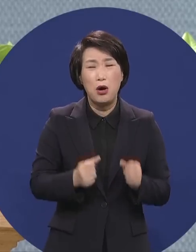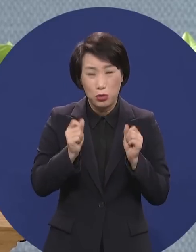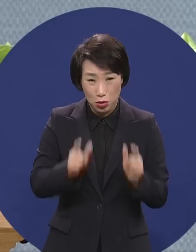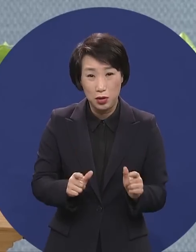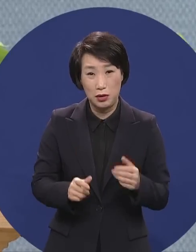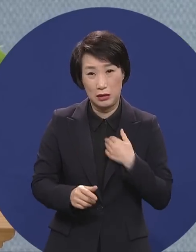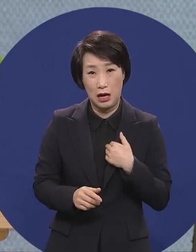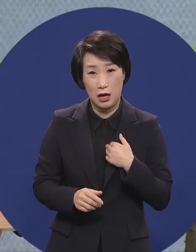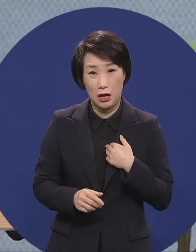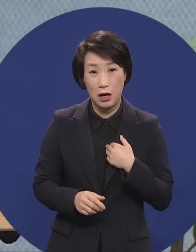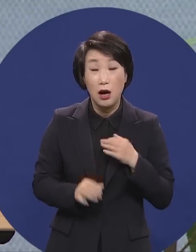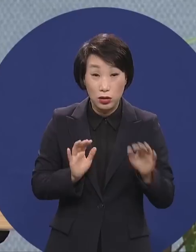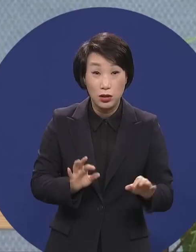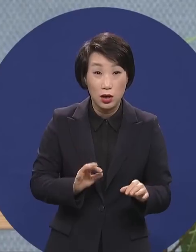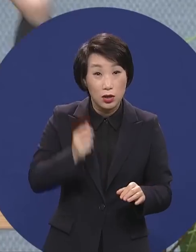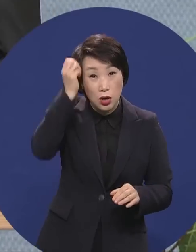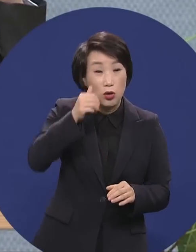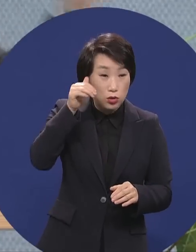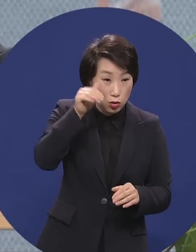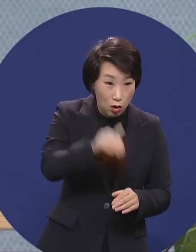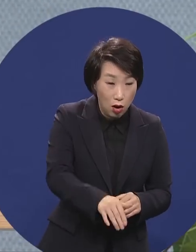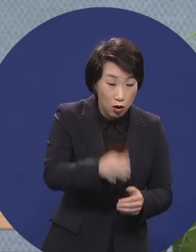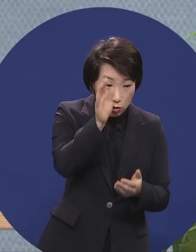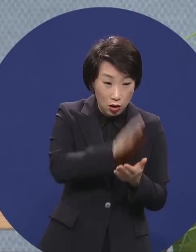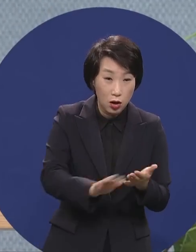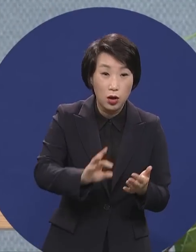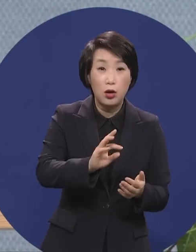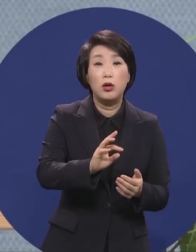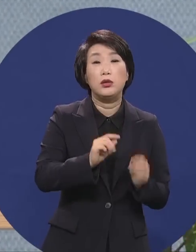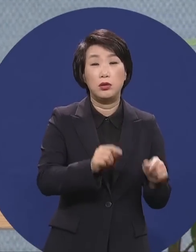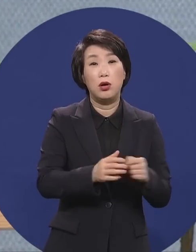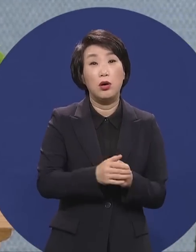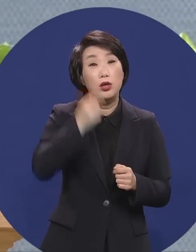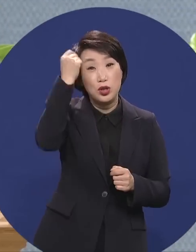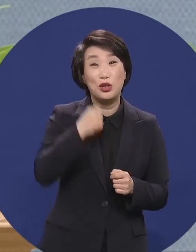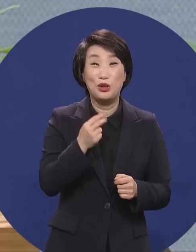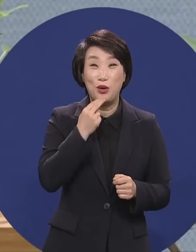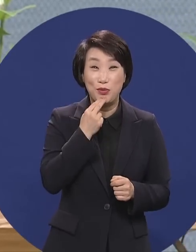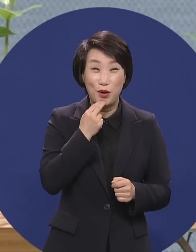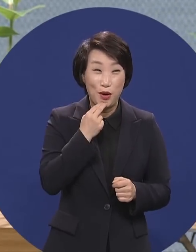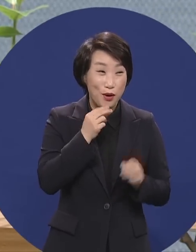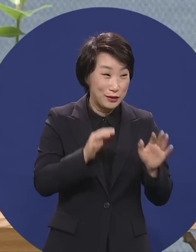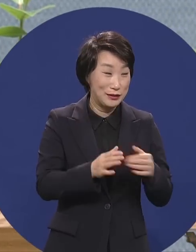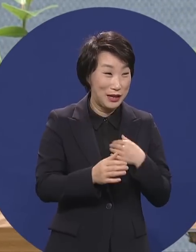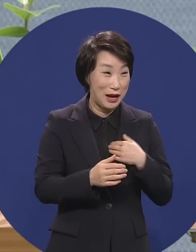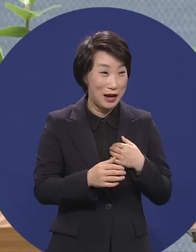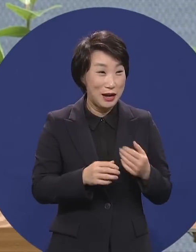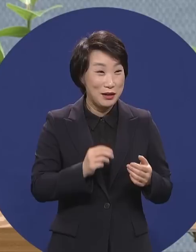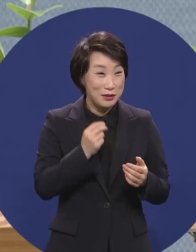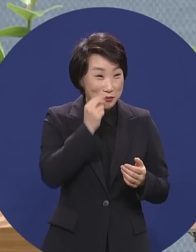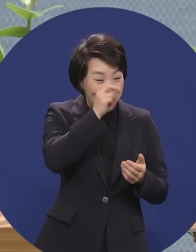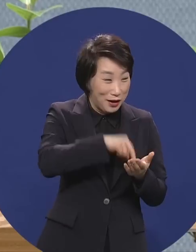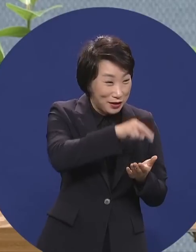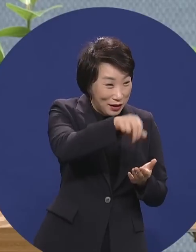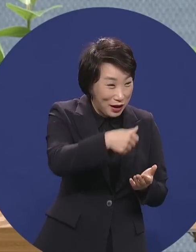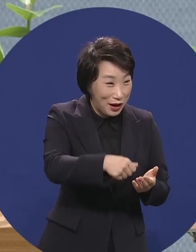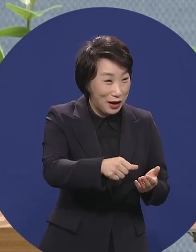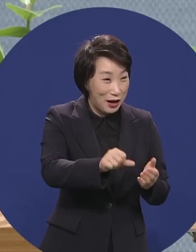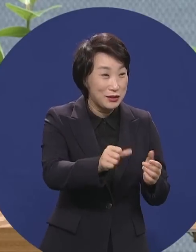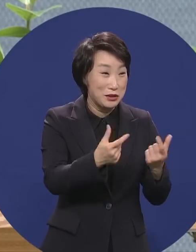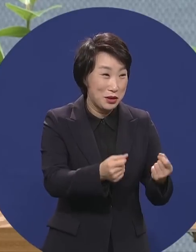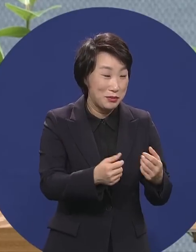기회인데, 고갈마저 못 느끼고 방탕에 좋아서, 허랑방탕에 좋아서 세상에 미쳐 있다면